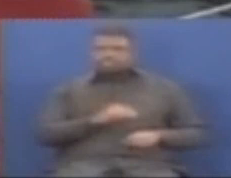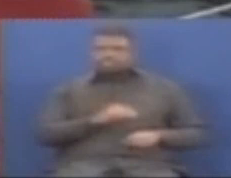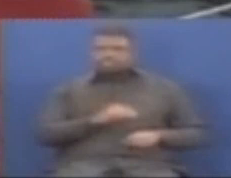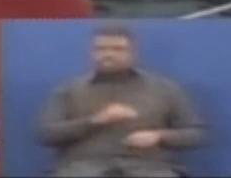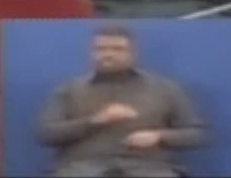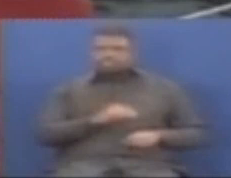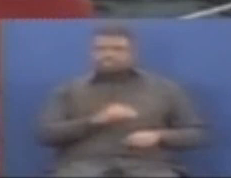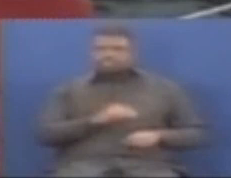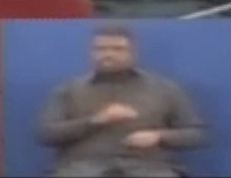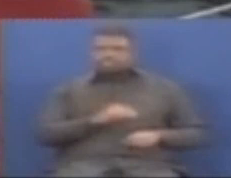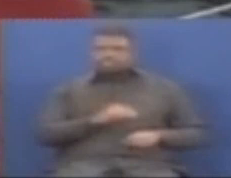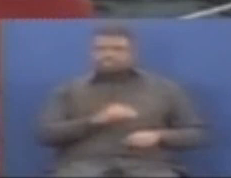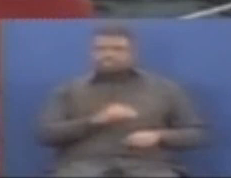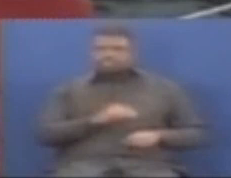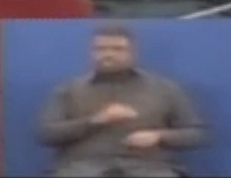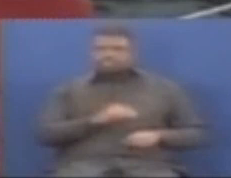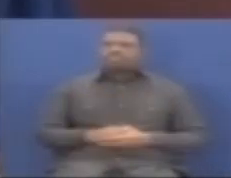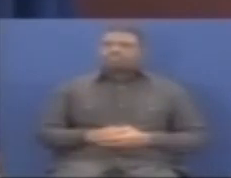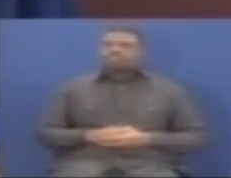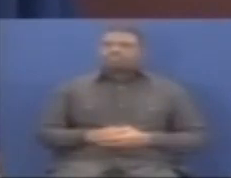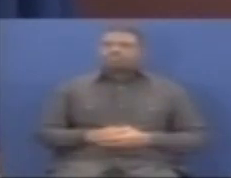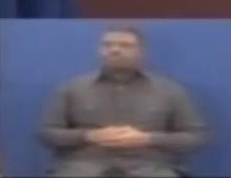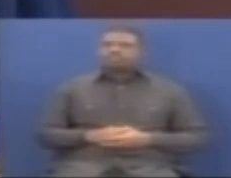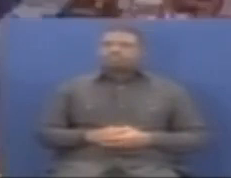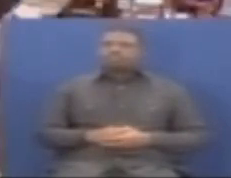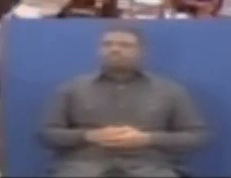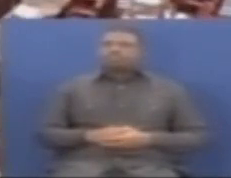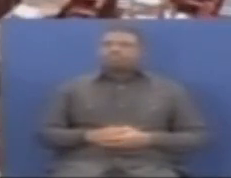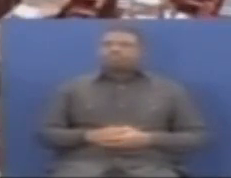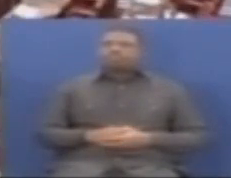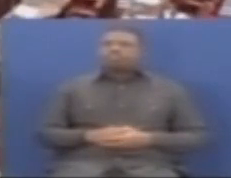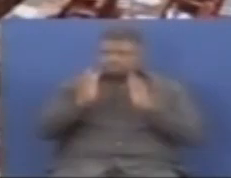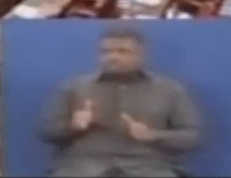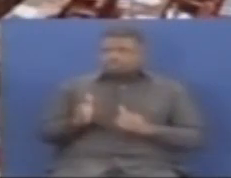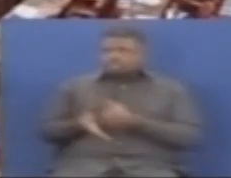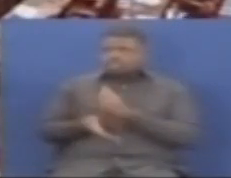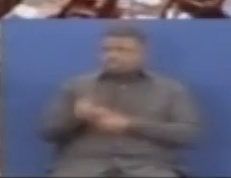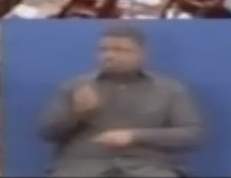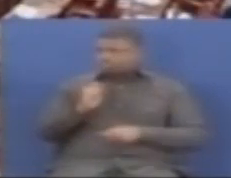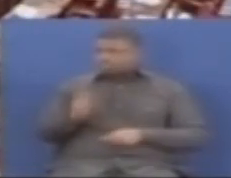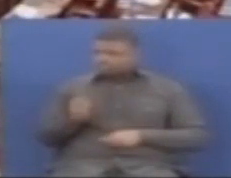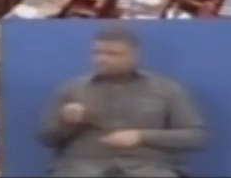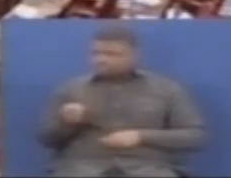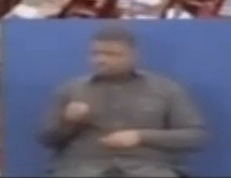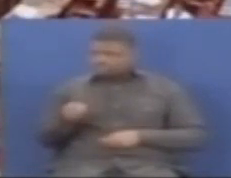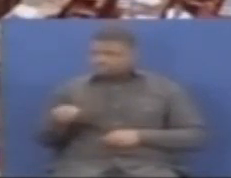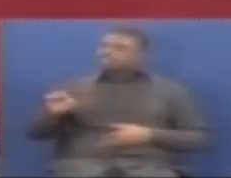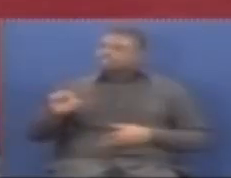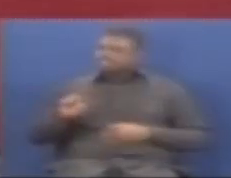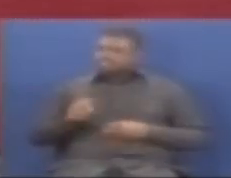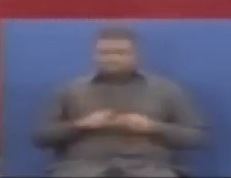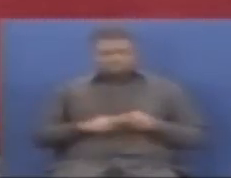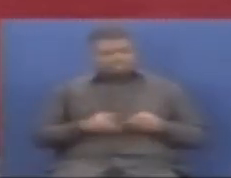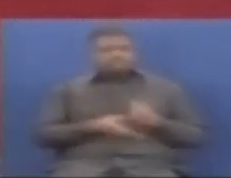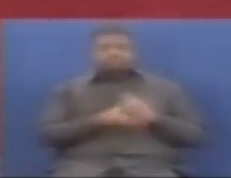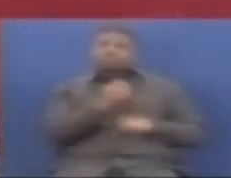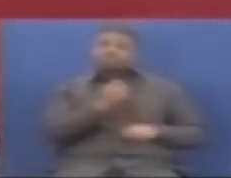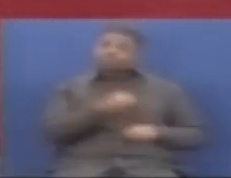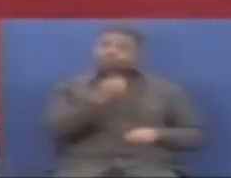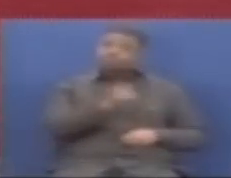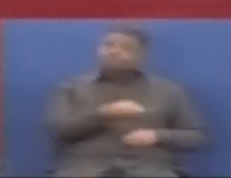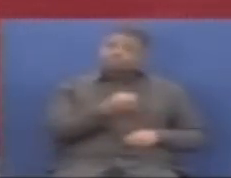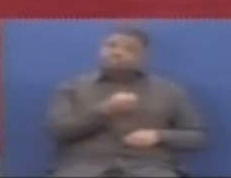cha Sanzate cha kwenda Nata Mgumu na barabara ya Nyamswa Bunda, Bunda Bramba, Bramba